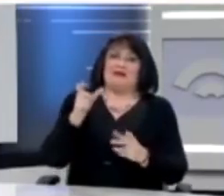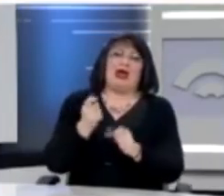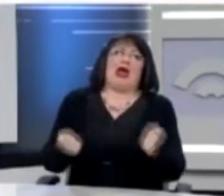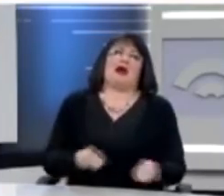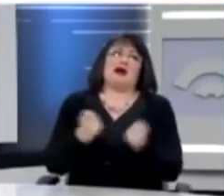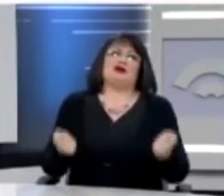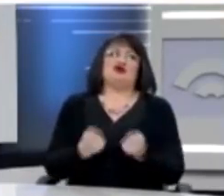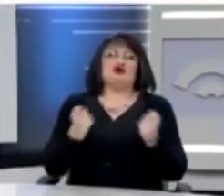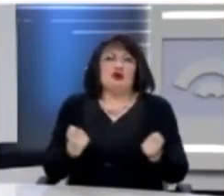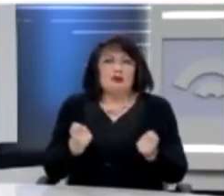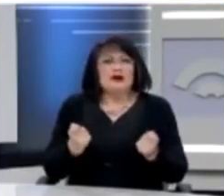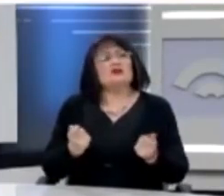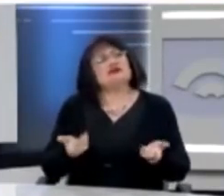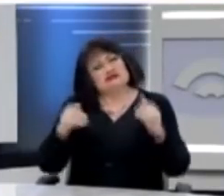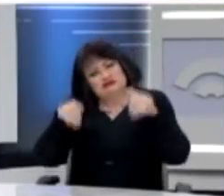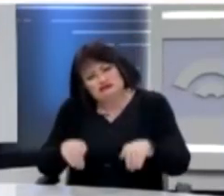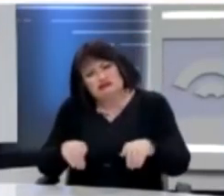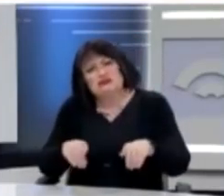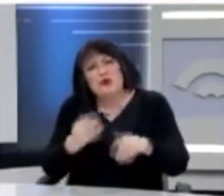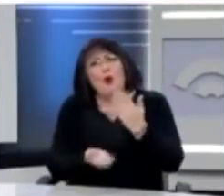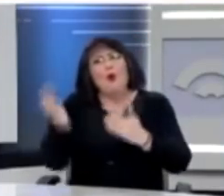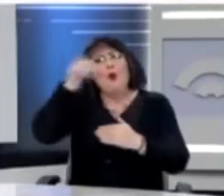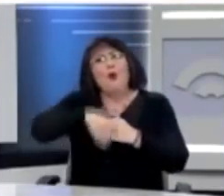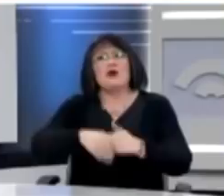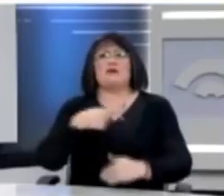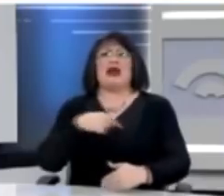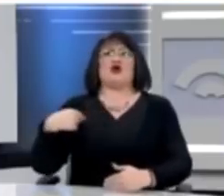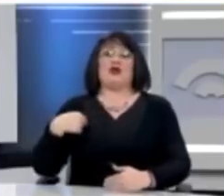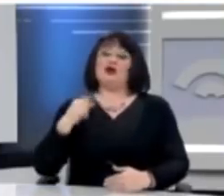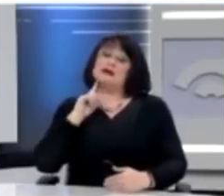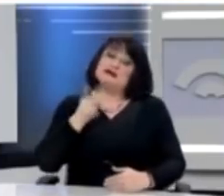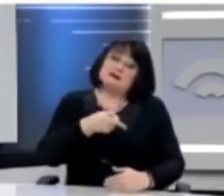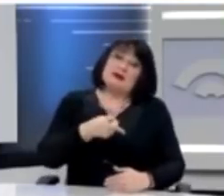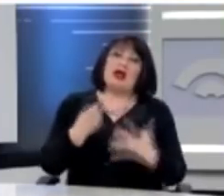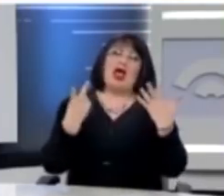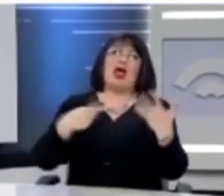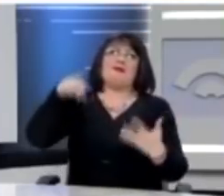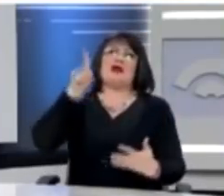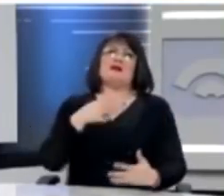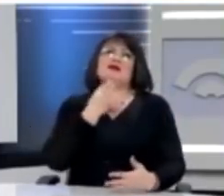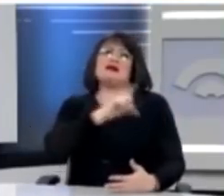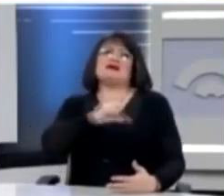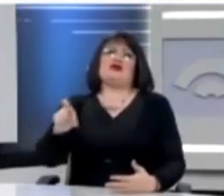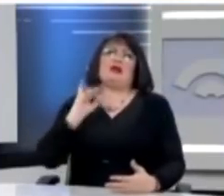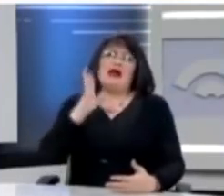εργαζόμενος στη διάθεση του εργοδότη 24 ώρες το 24ωρο, 7 μέρες την εβδομάδα.